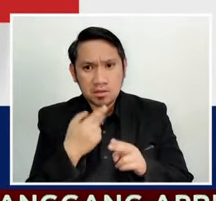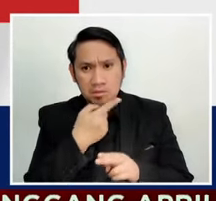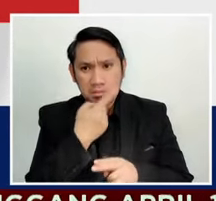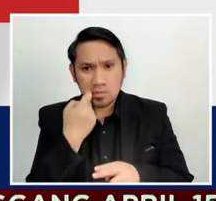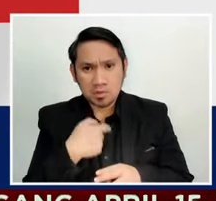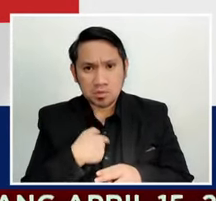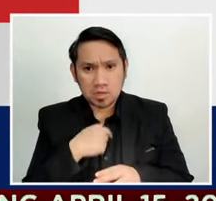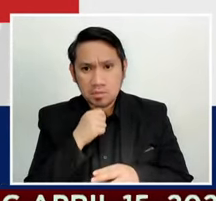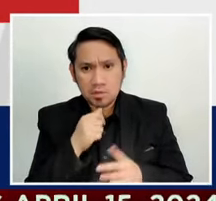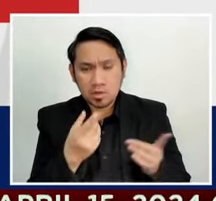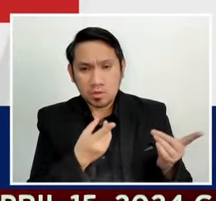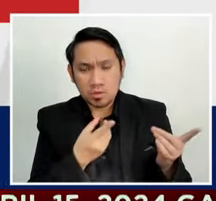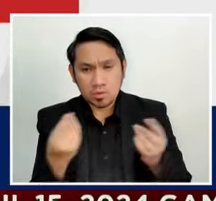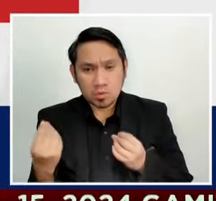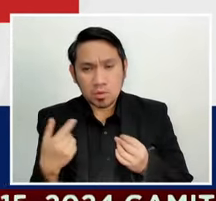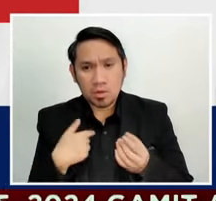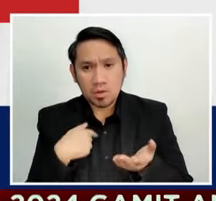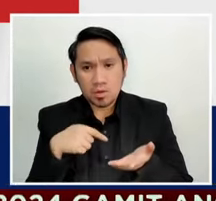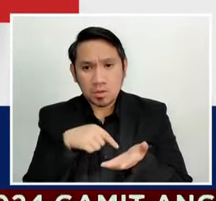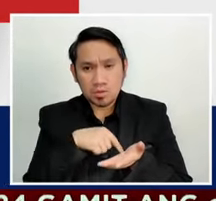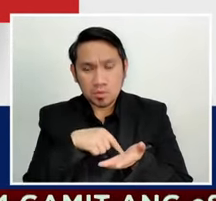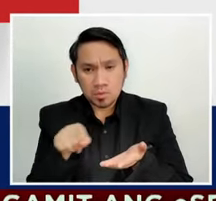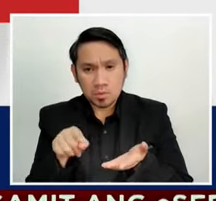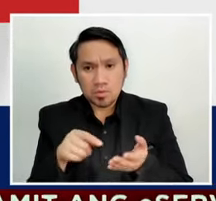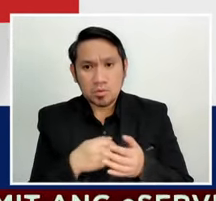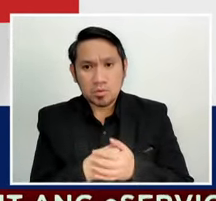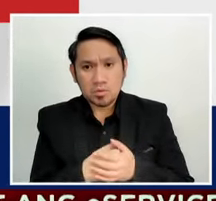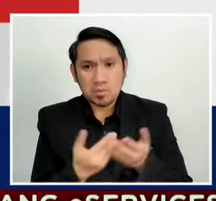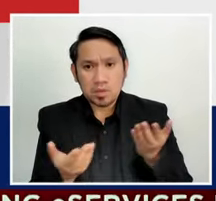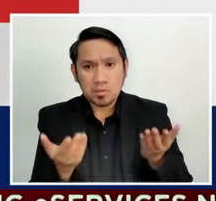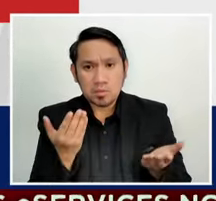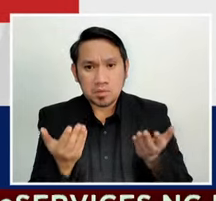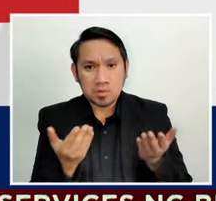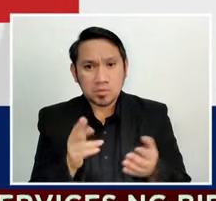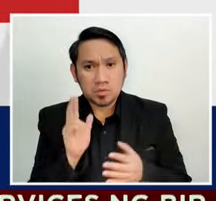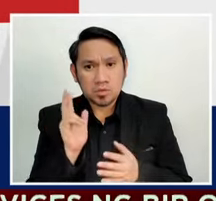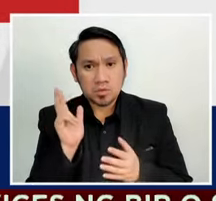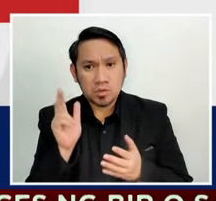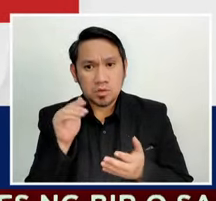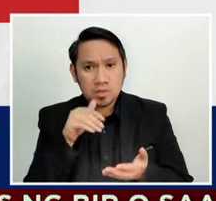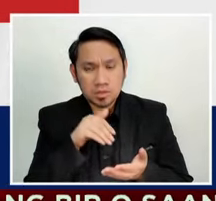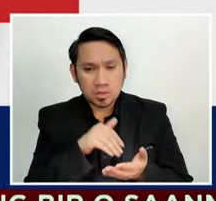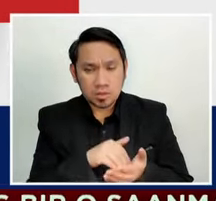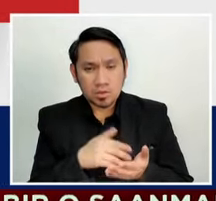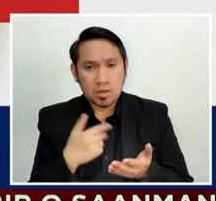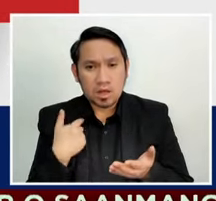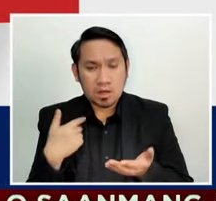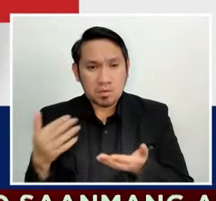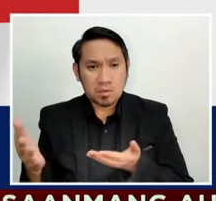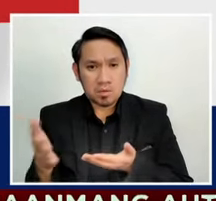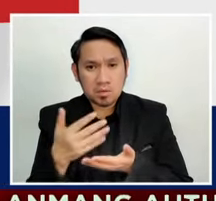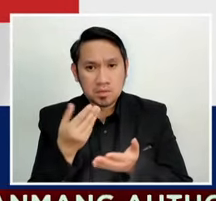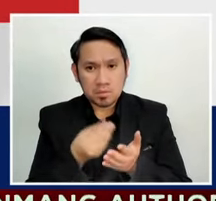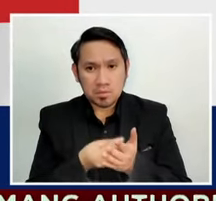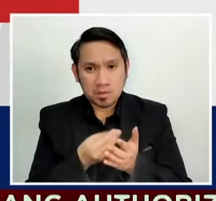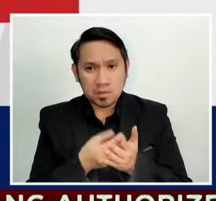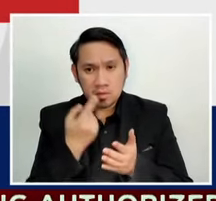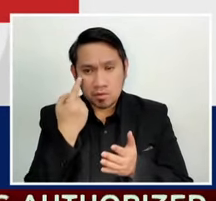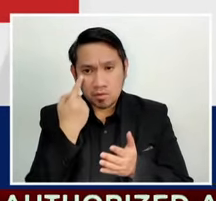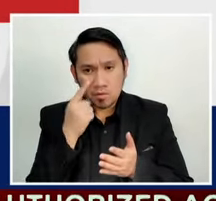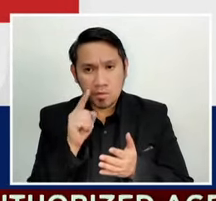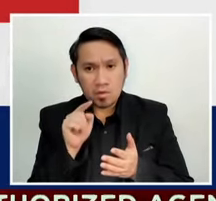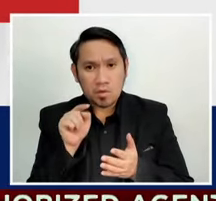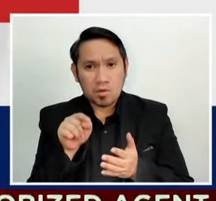ginagawa. So ayun, nagbayad ako ng piyansa, siguro parang mga 30,000. So naglikom pa ako ng pera nun para lang makaano.